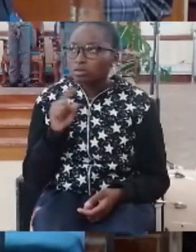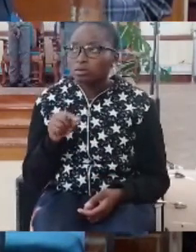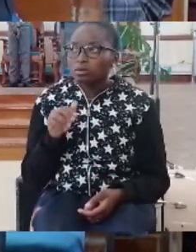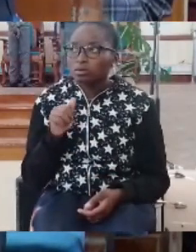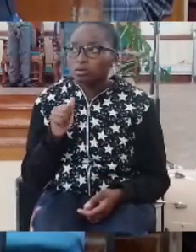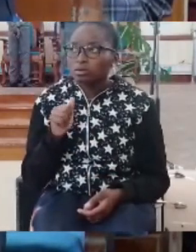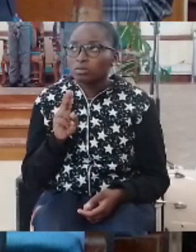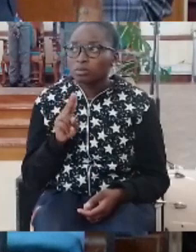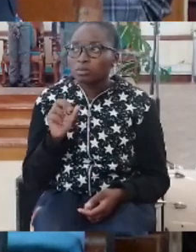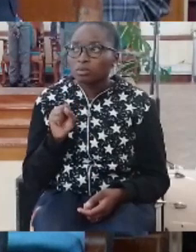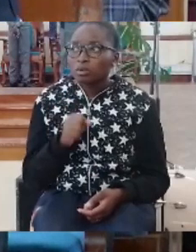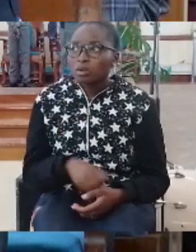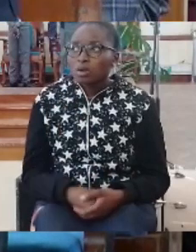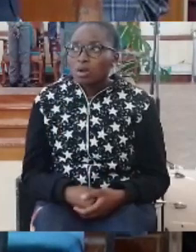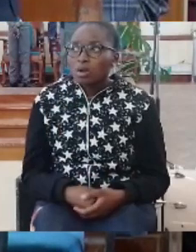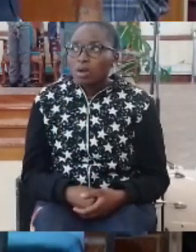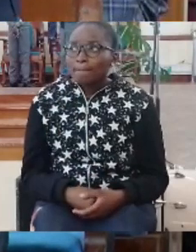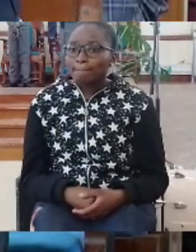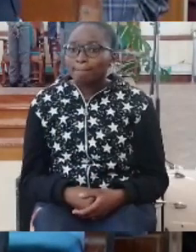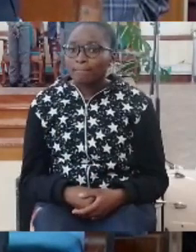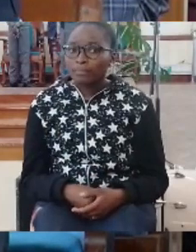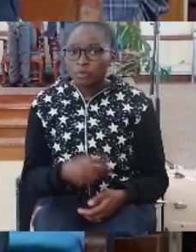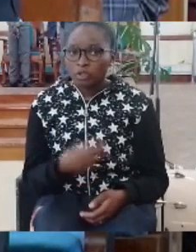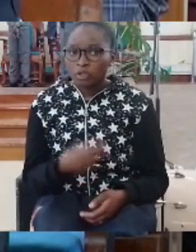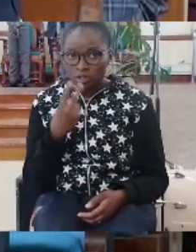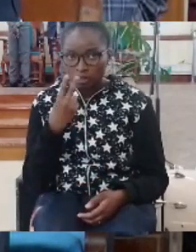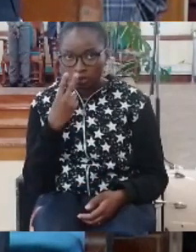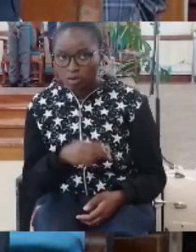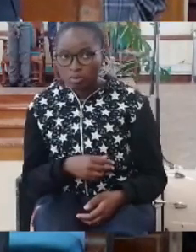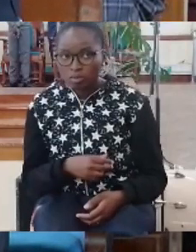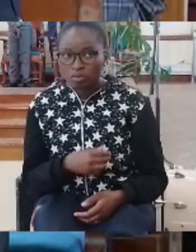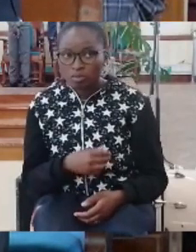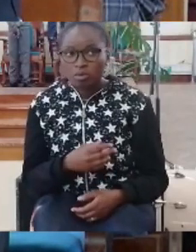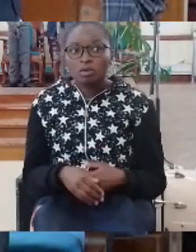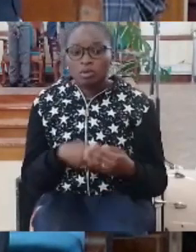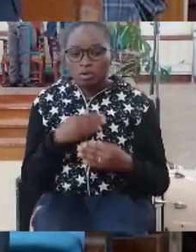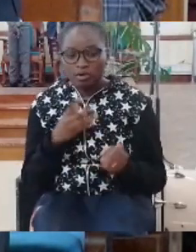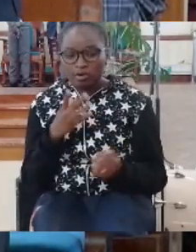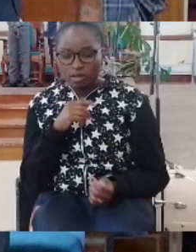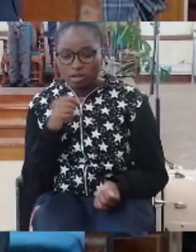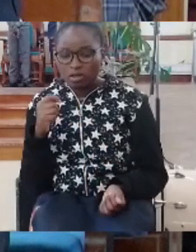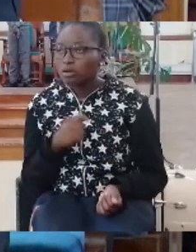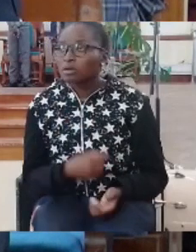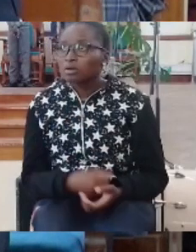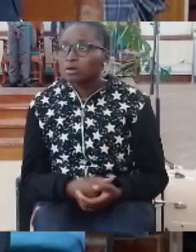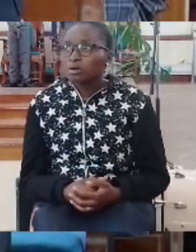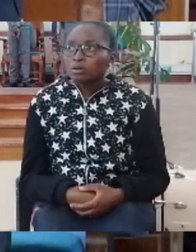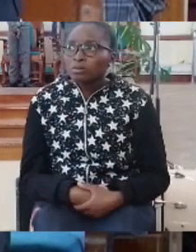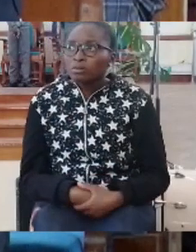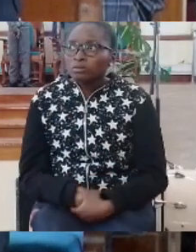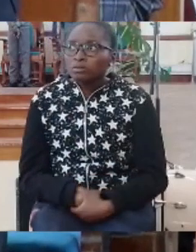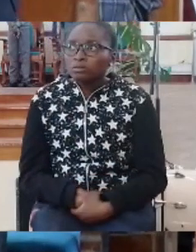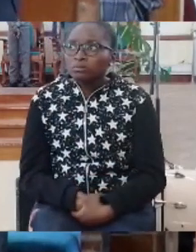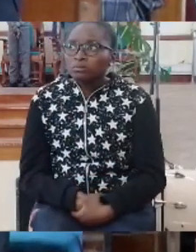visitation. Naniate because you are seeing beyond the grave. Nwa hotia we kodo uge muwelo ugai. Tuhe hinya. Wako na maria